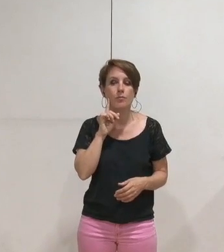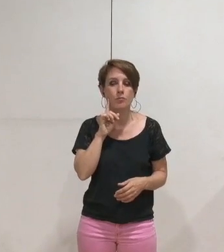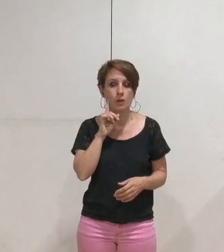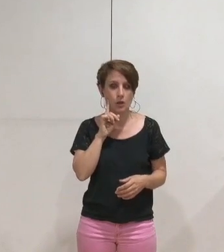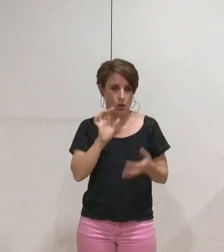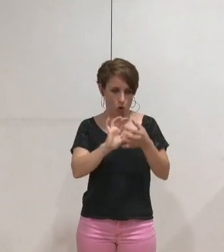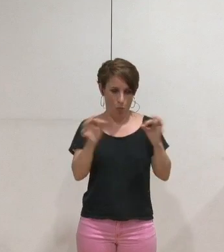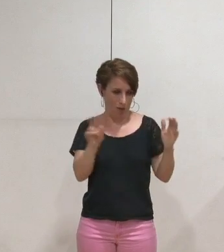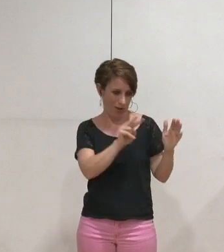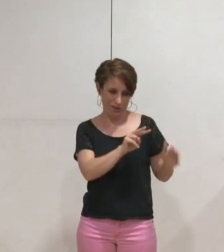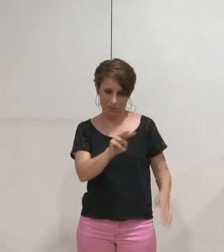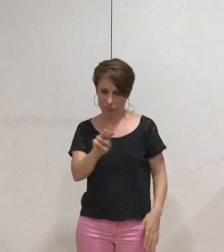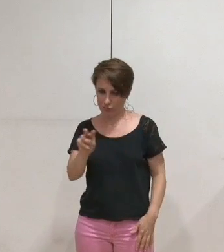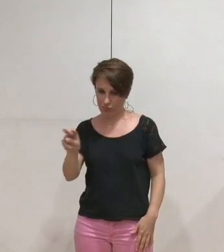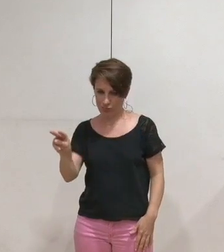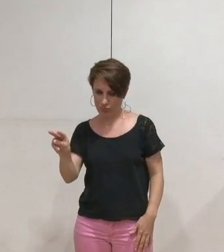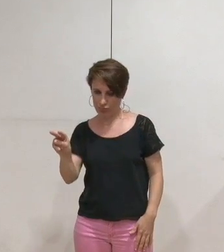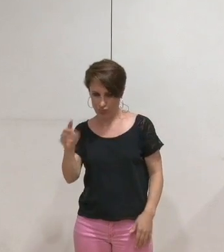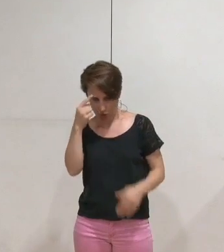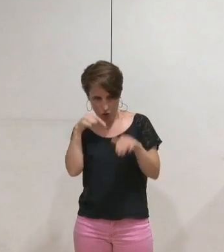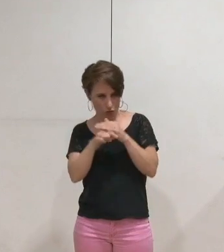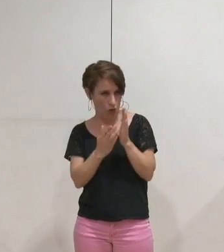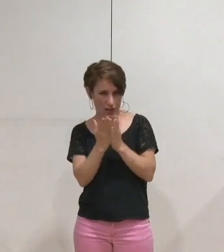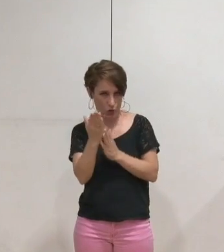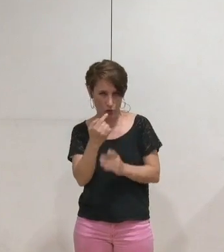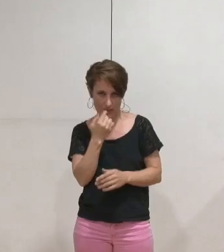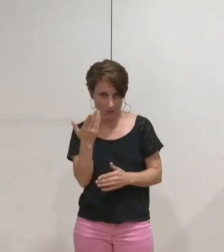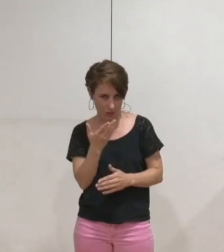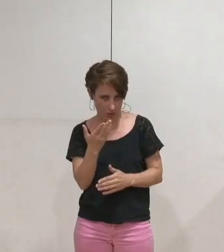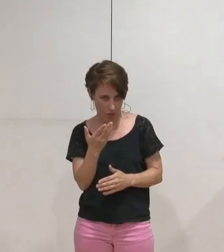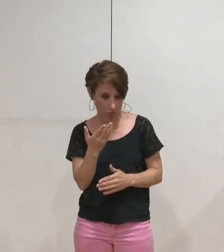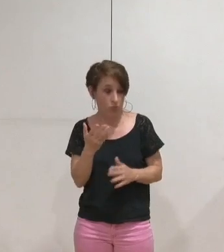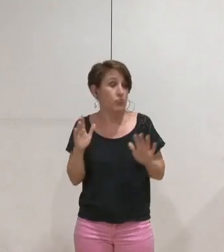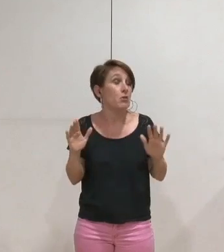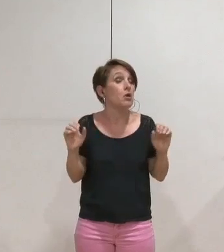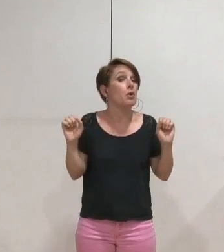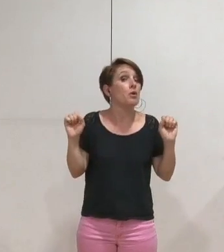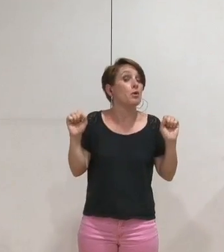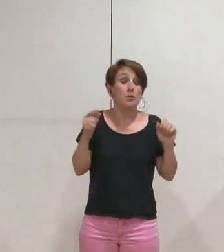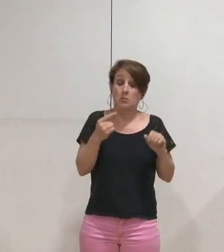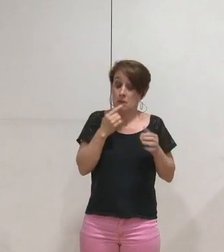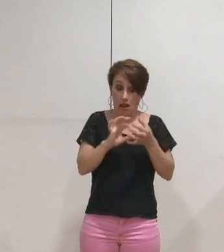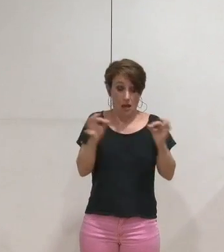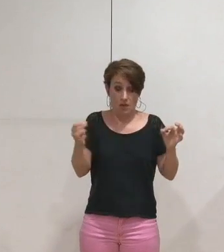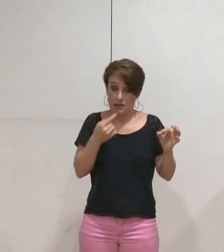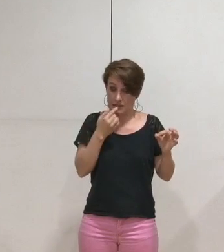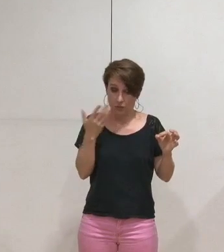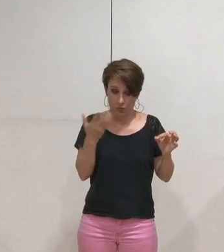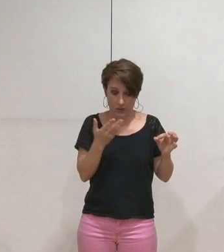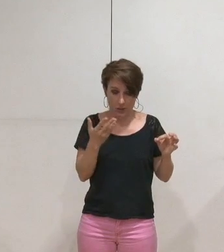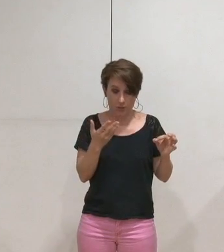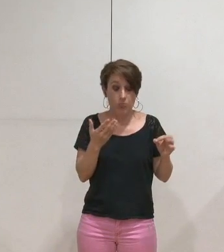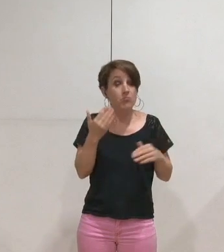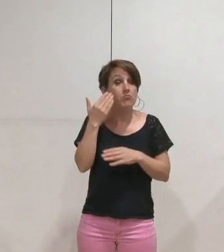l'interprète au sens littéral il il pourrait signifier que en fonction de